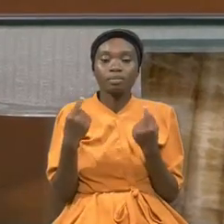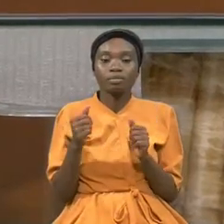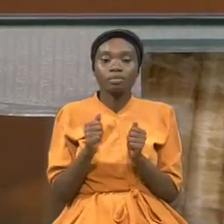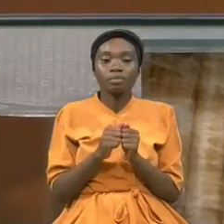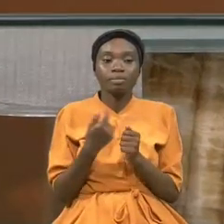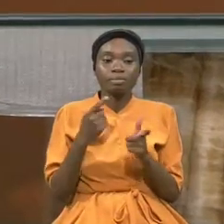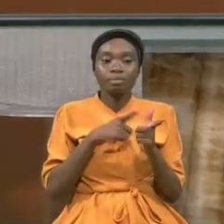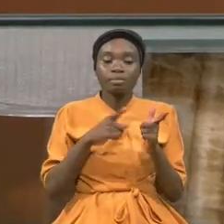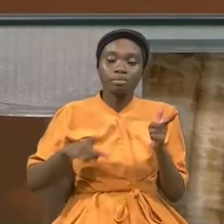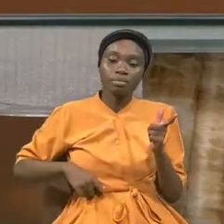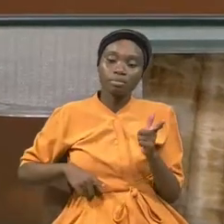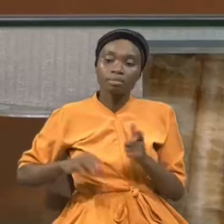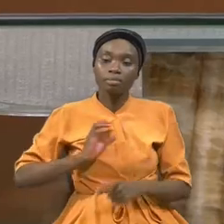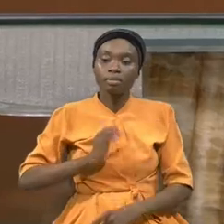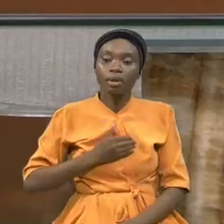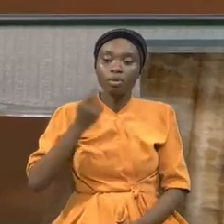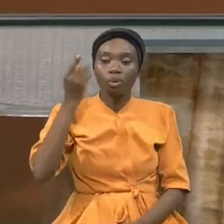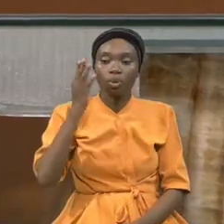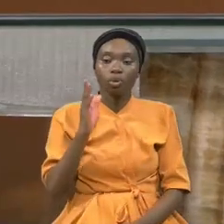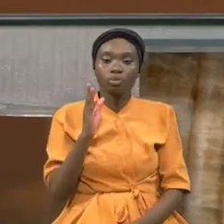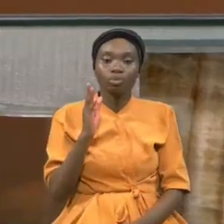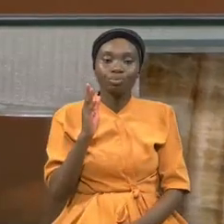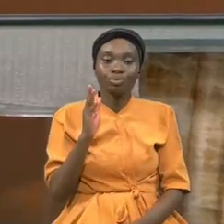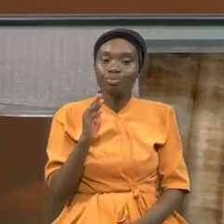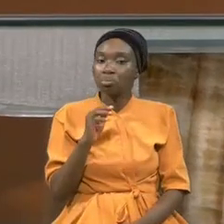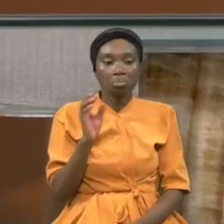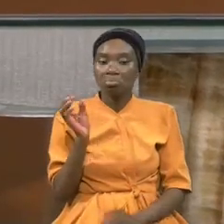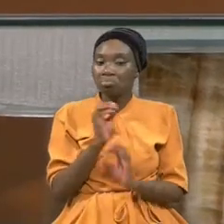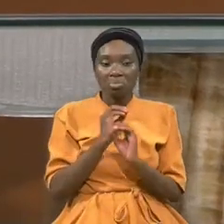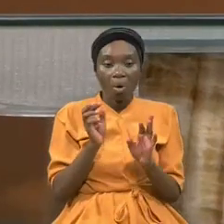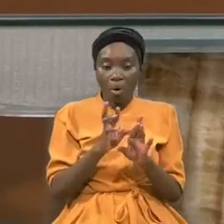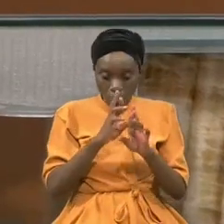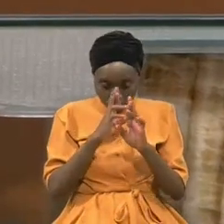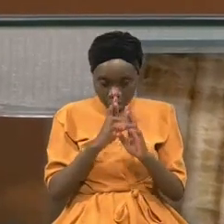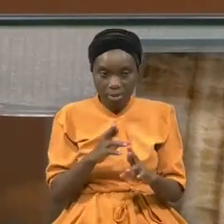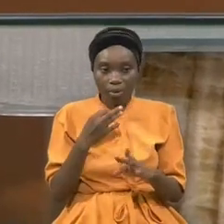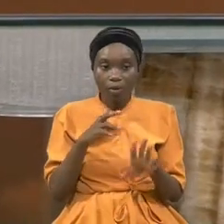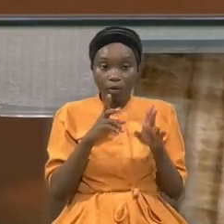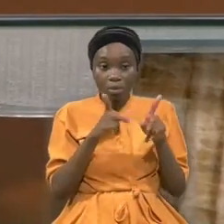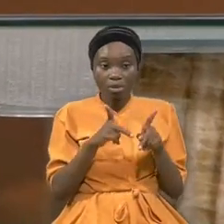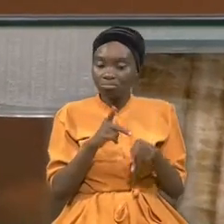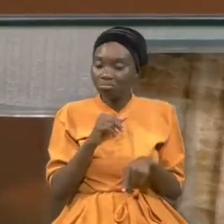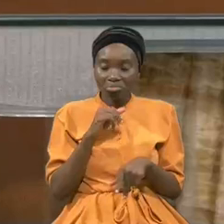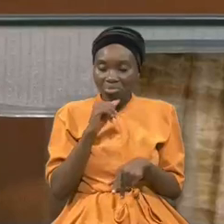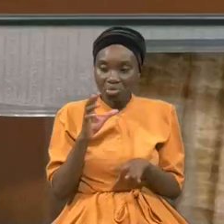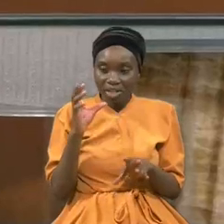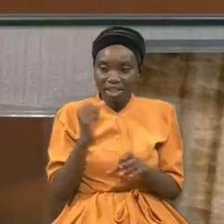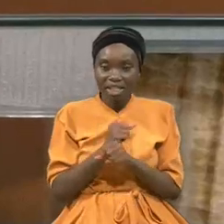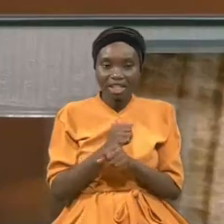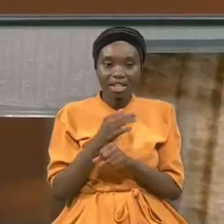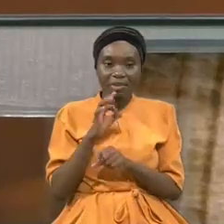Dieu, ni iniquité, ni égard pour l'apparence des personnes, ni acceptation de présent.